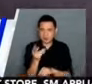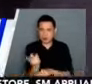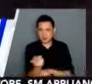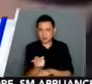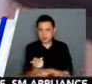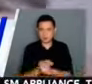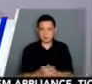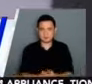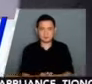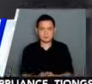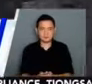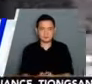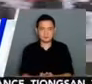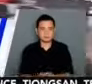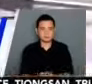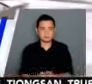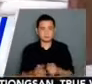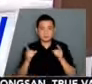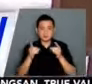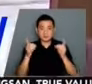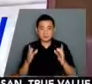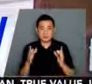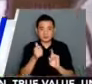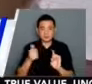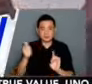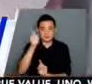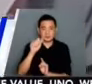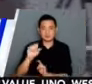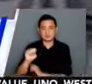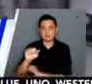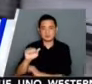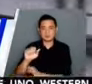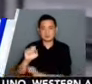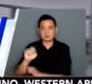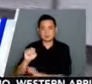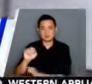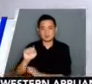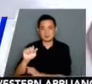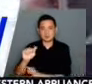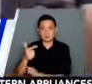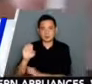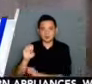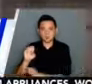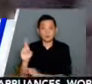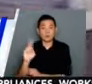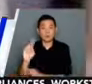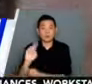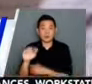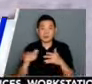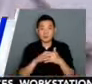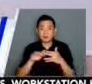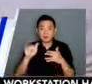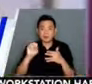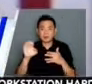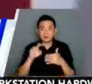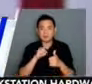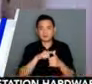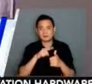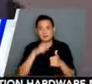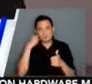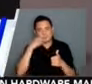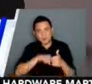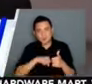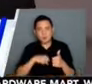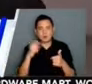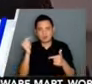Dagdag ni Director Santiago, reklamong obstruction of justice at harboring a fugitive ang ihain sa magiging inquest. Kanina dumating